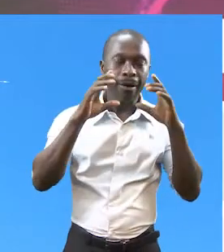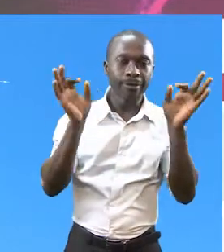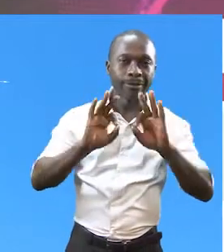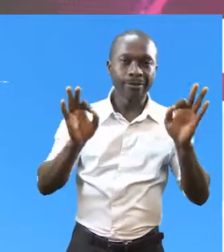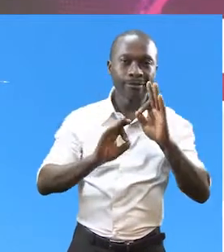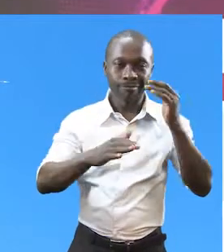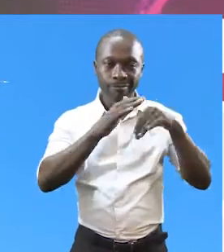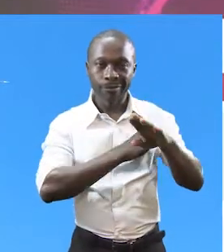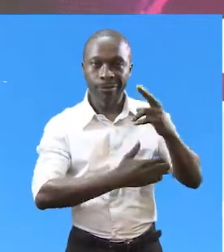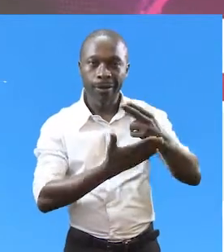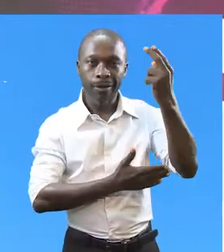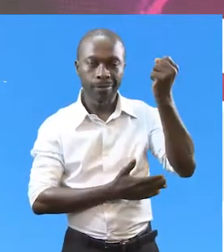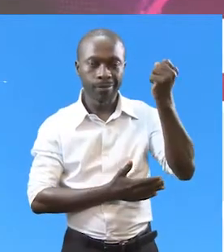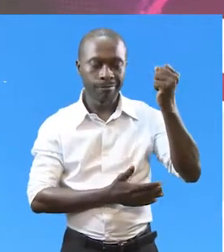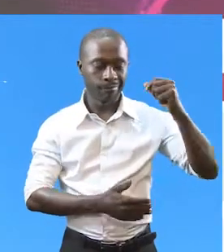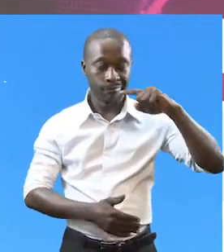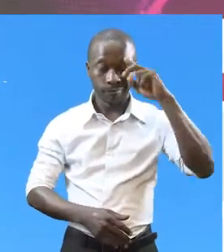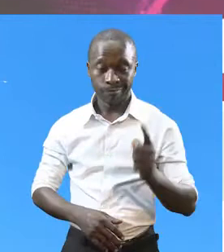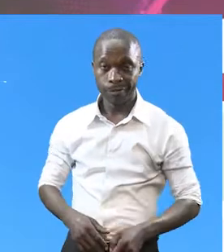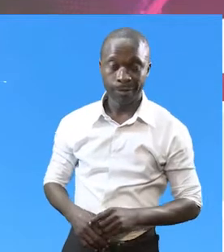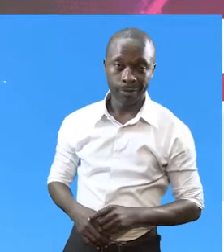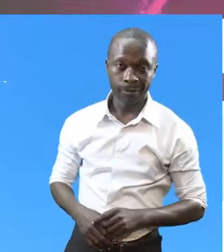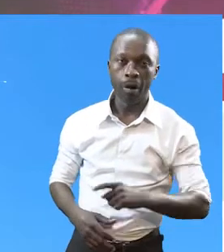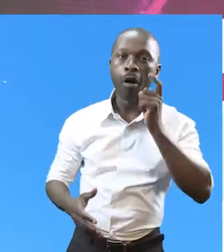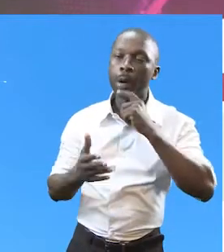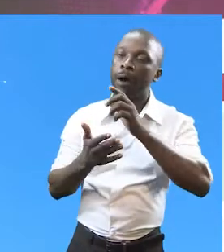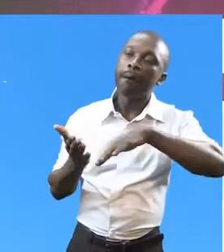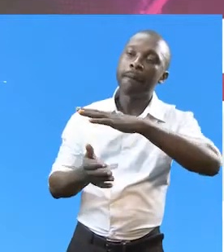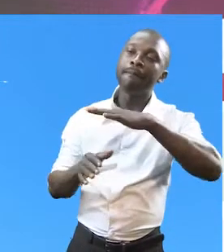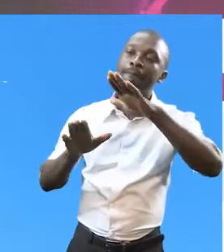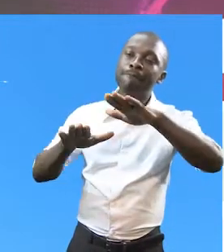observée dans les établissements scolaires,